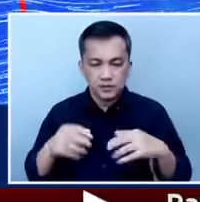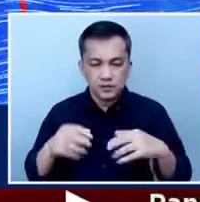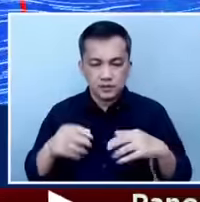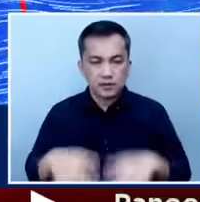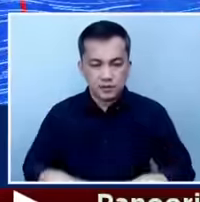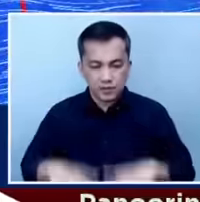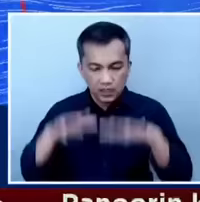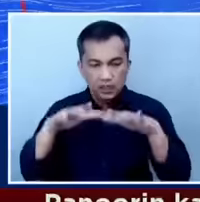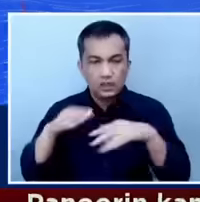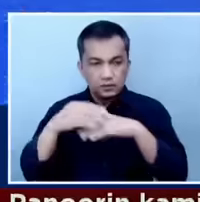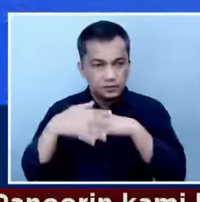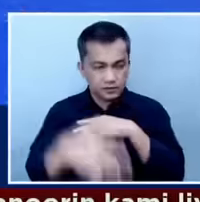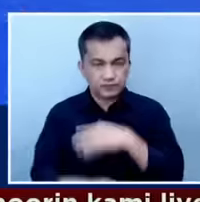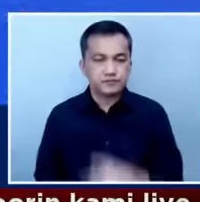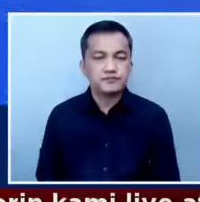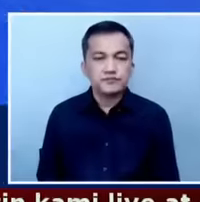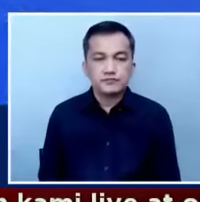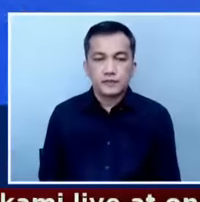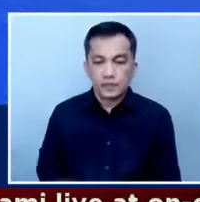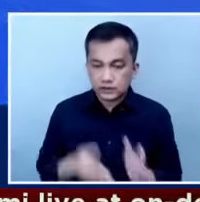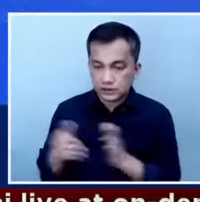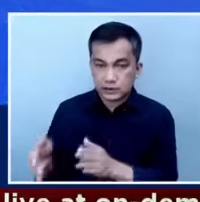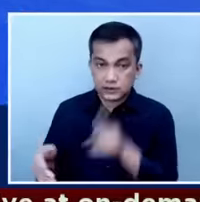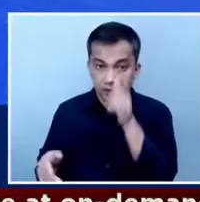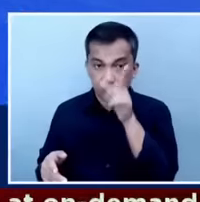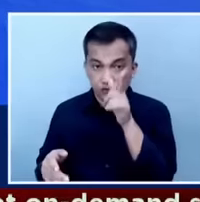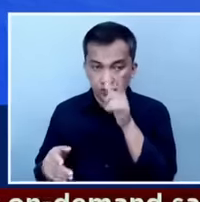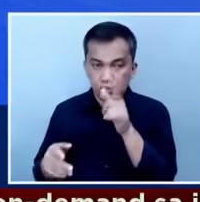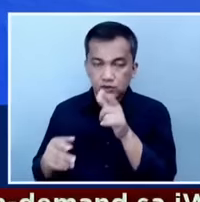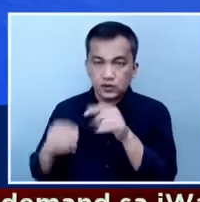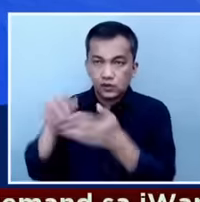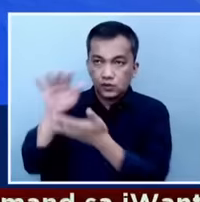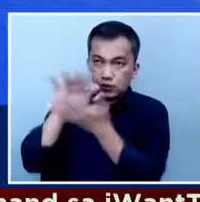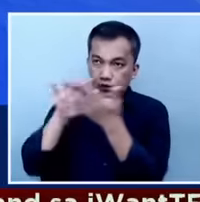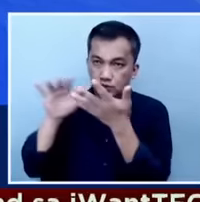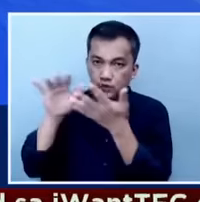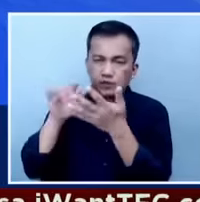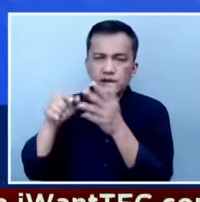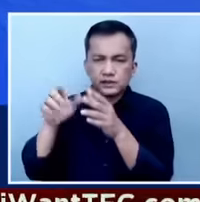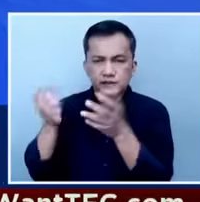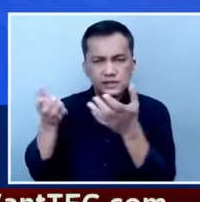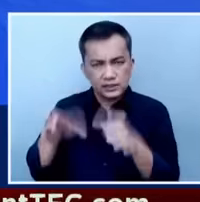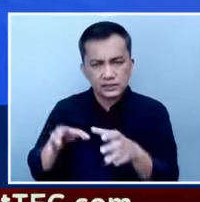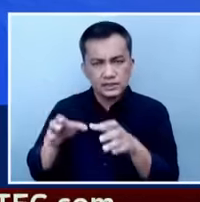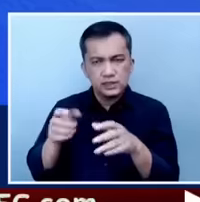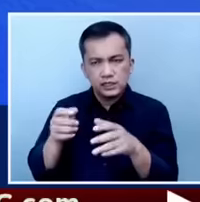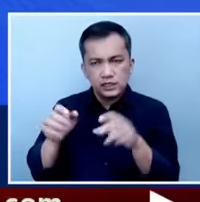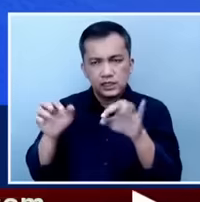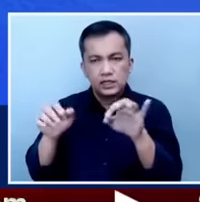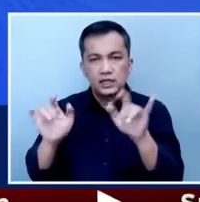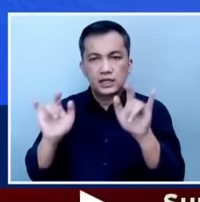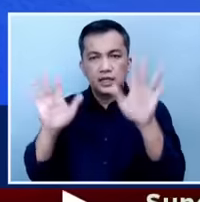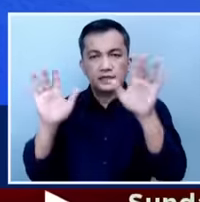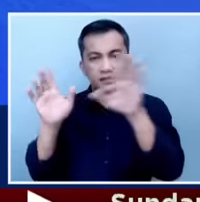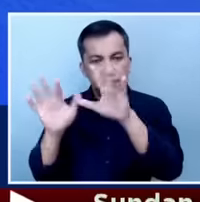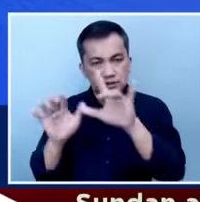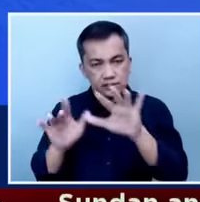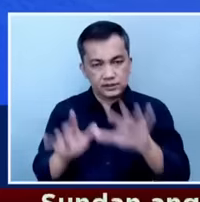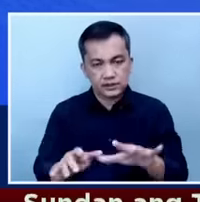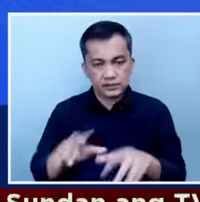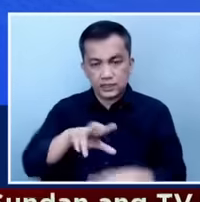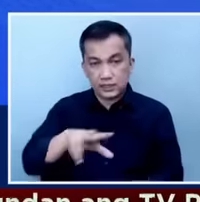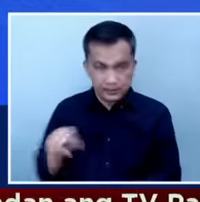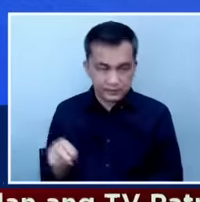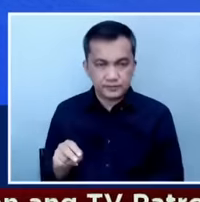pagguho ng lupa. Sa Luzon, maulap na kalangitan na may tsansa ng mahihinang pag-ulan ang mararanasan sa Cagayan Valley.